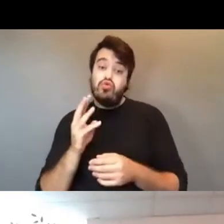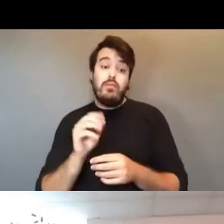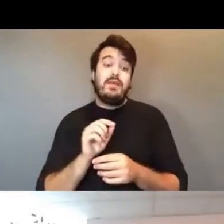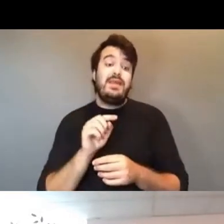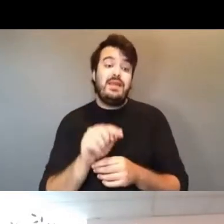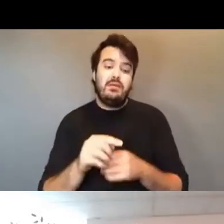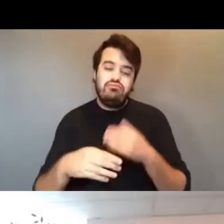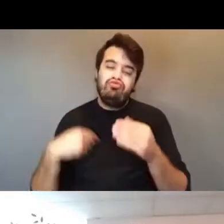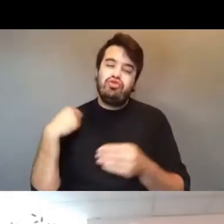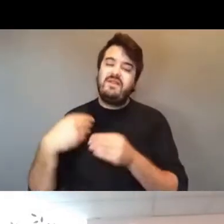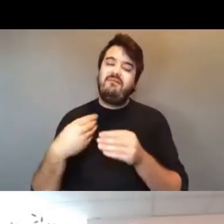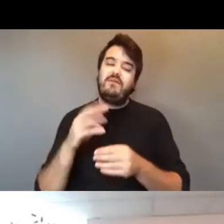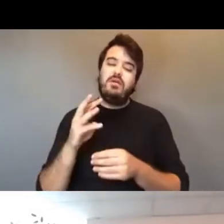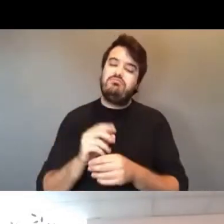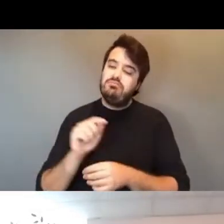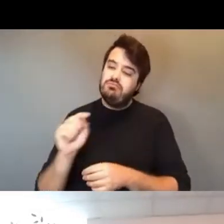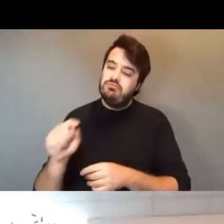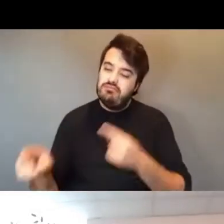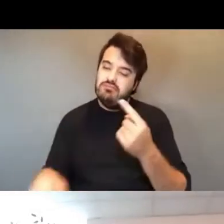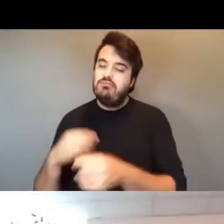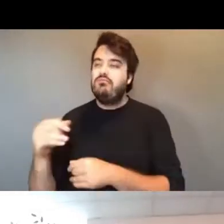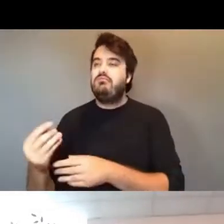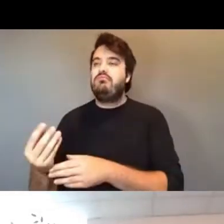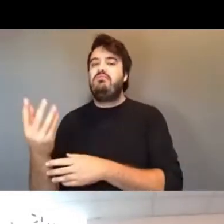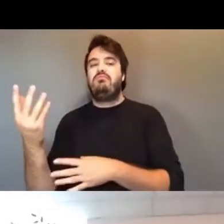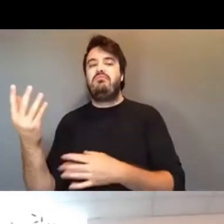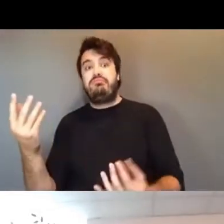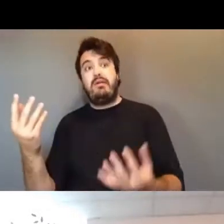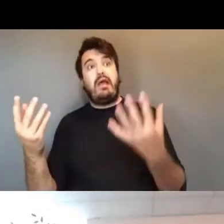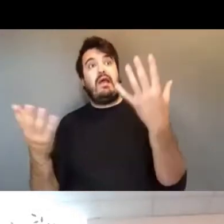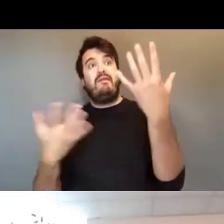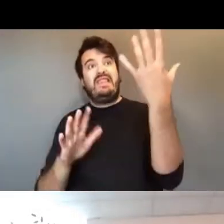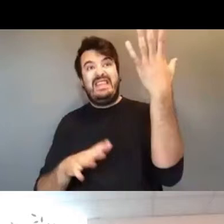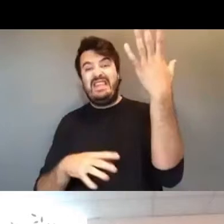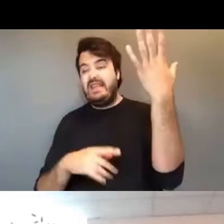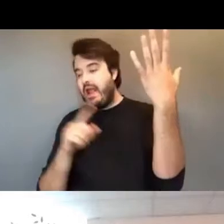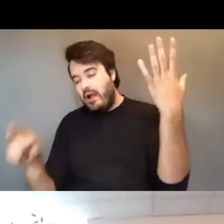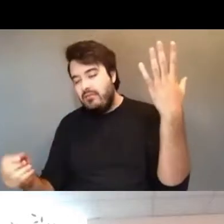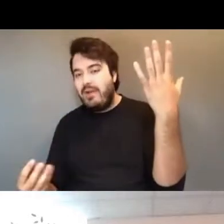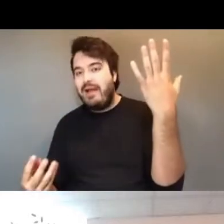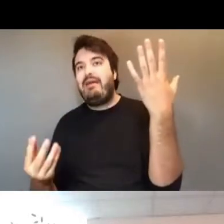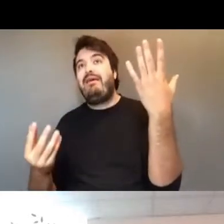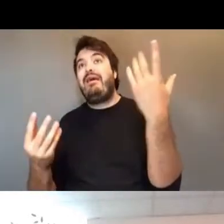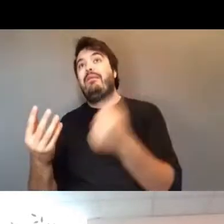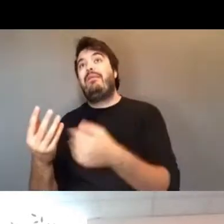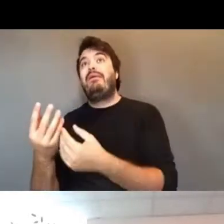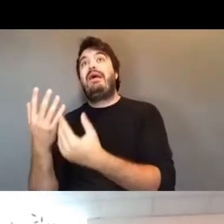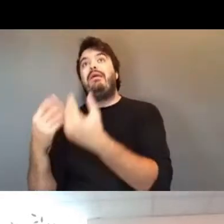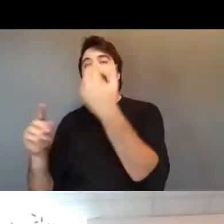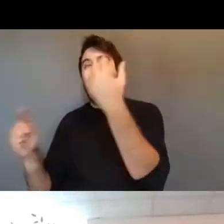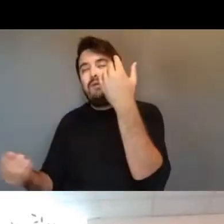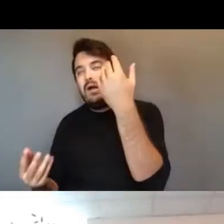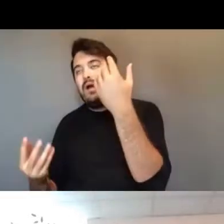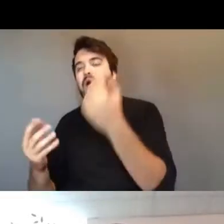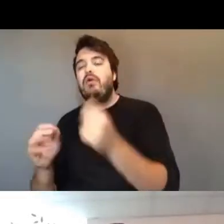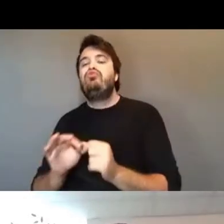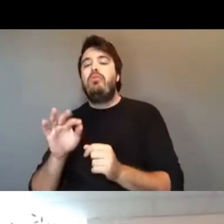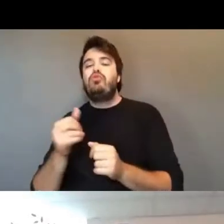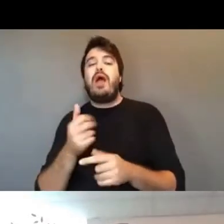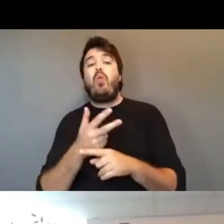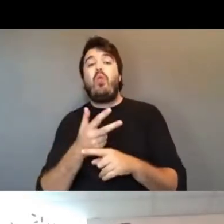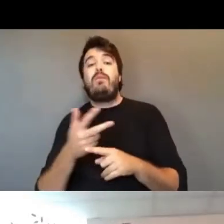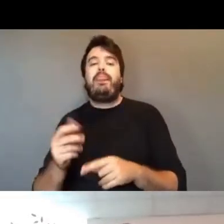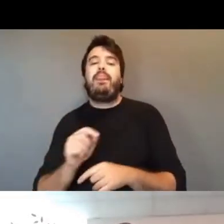Donc, comme j'avais mentionné plus tôt, il y en a une déjà qui est en train de pousser au jardin, mais vous semez environ à chaque 3 semaines, puis